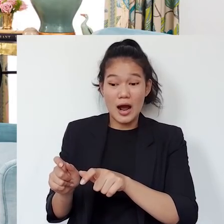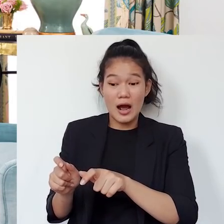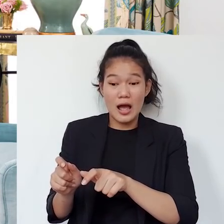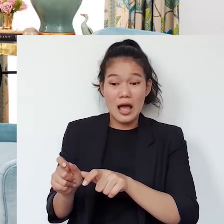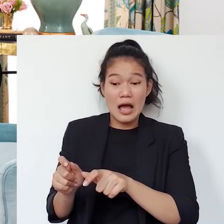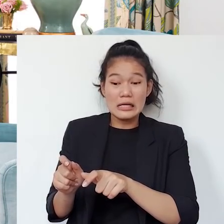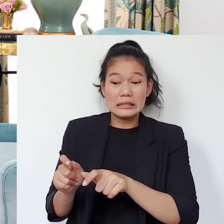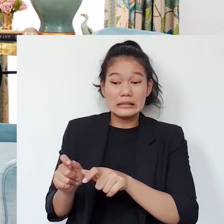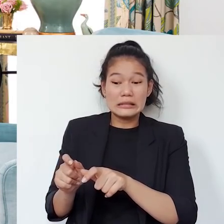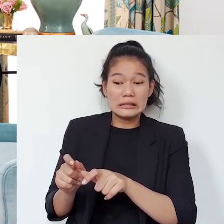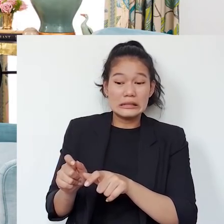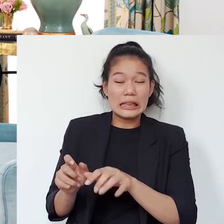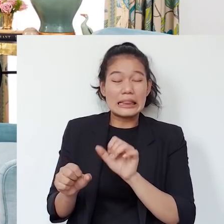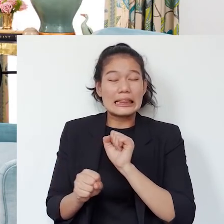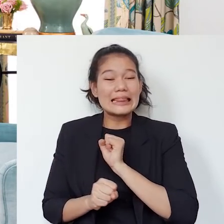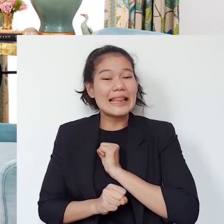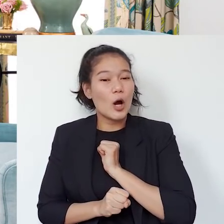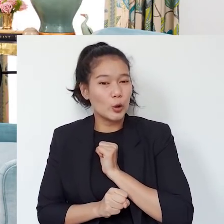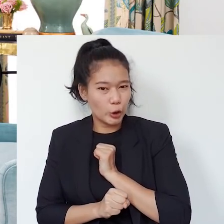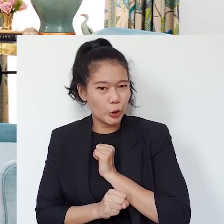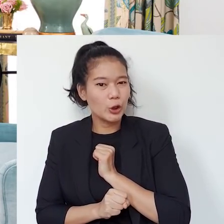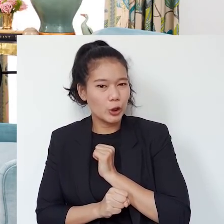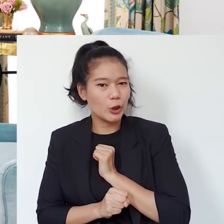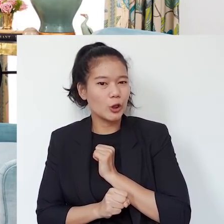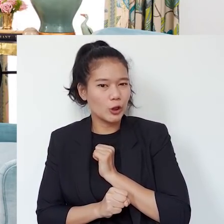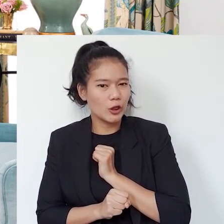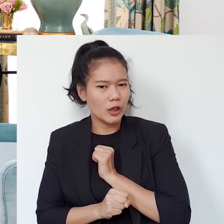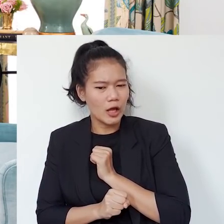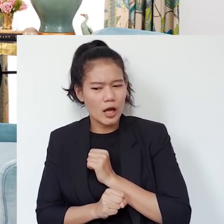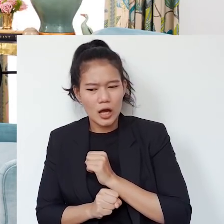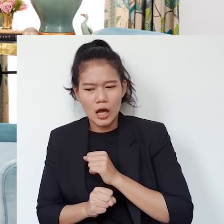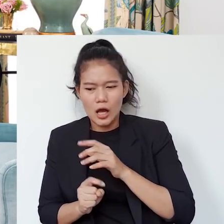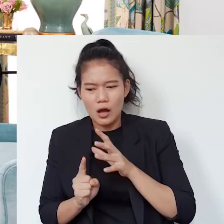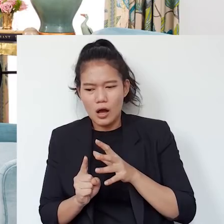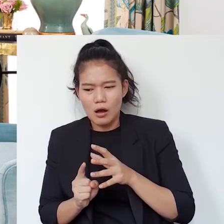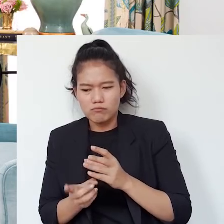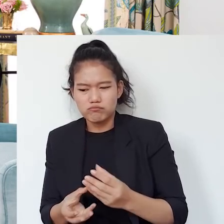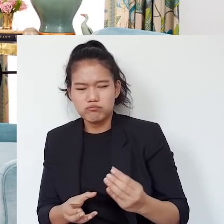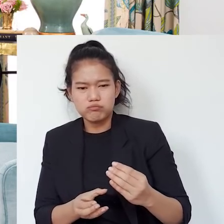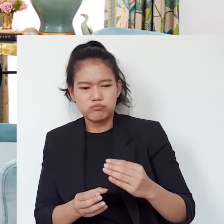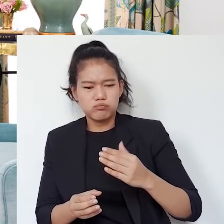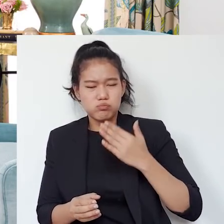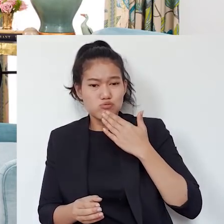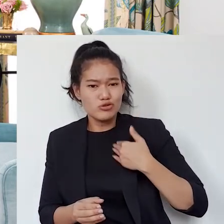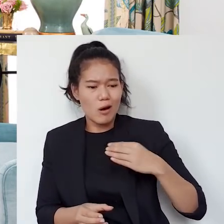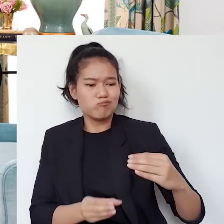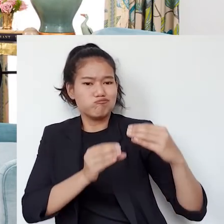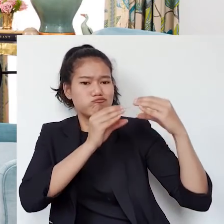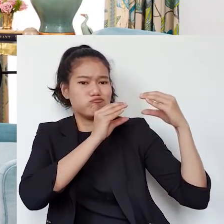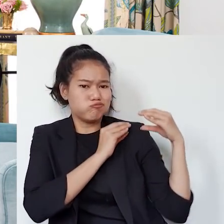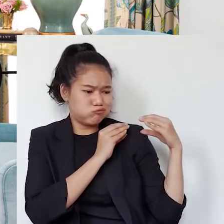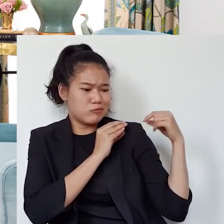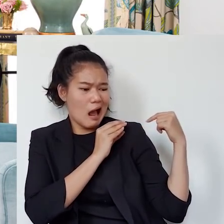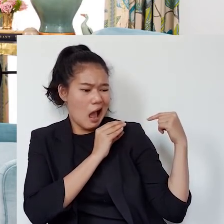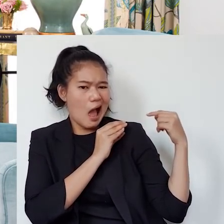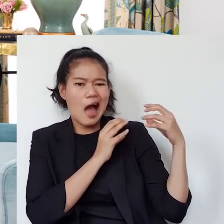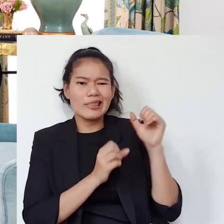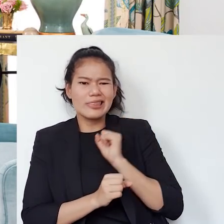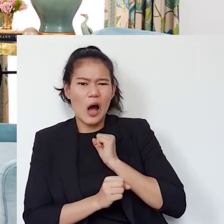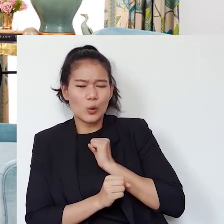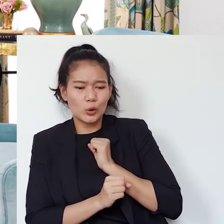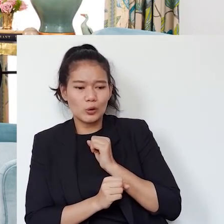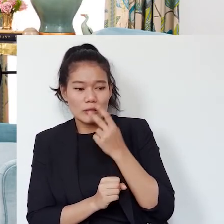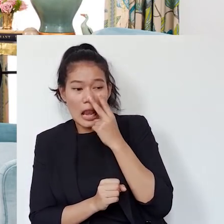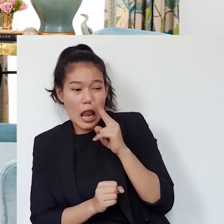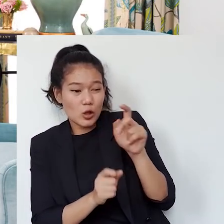kebenaran. Mereka takut dengan apa yang sudah mereka miliki di pundak mereka. Dan karena itu juga mereka takut ketika melihat